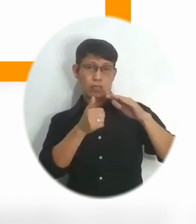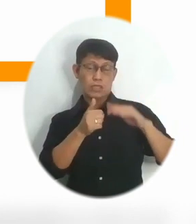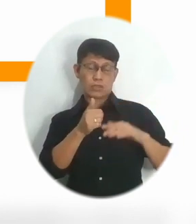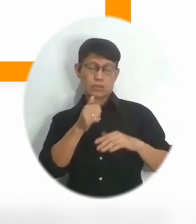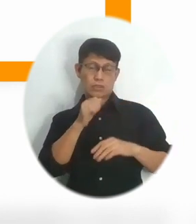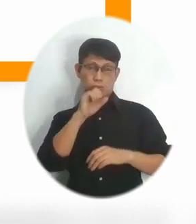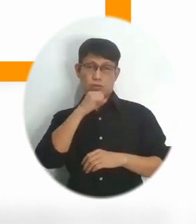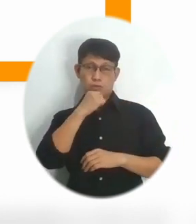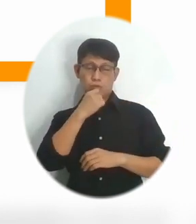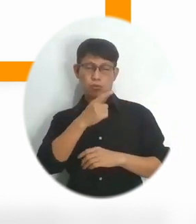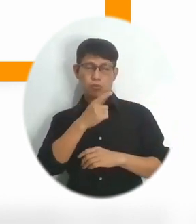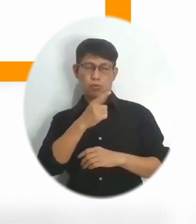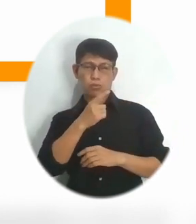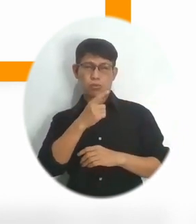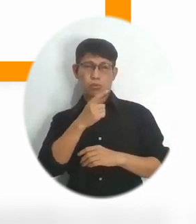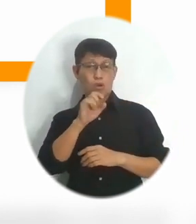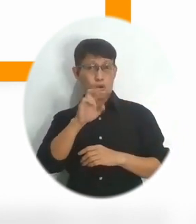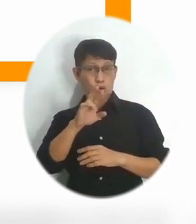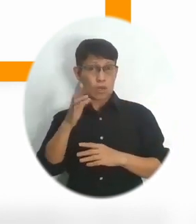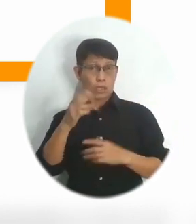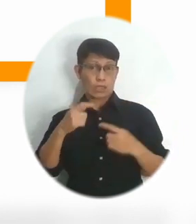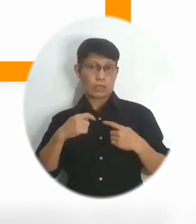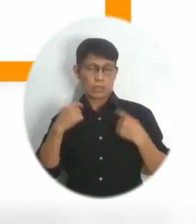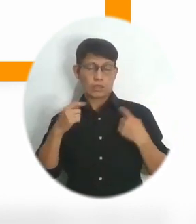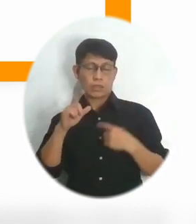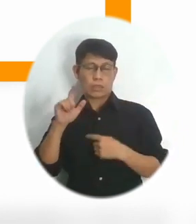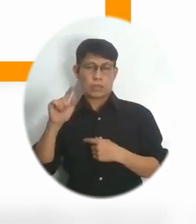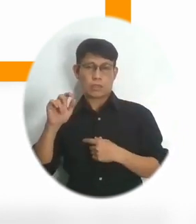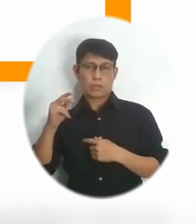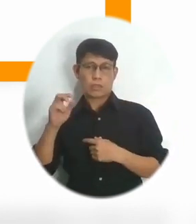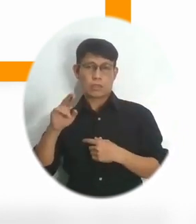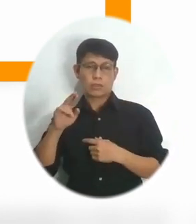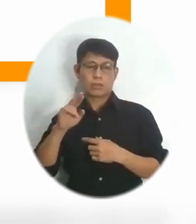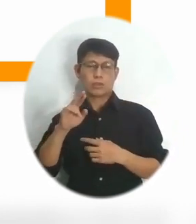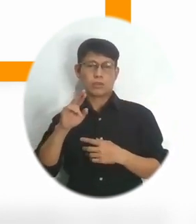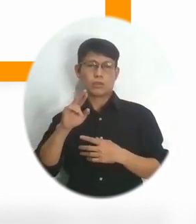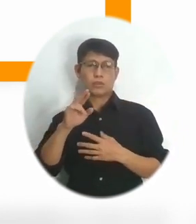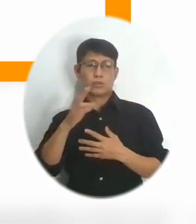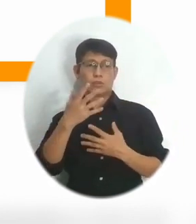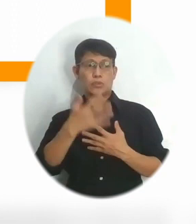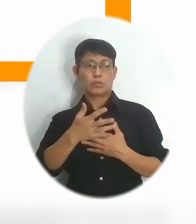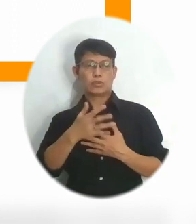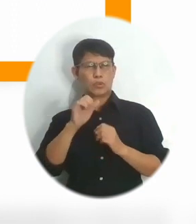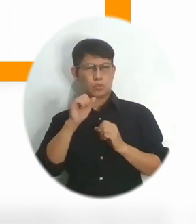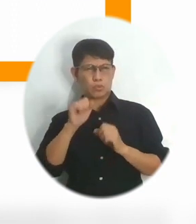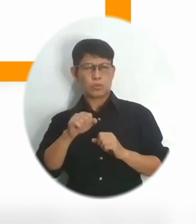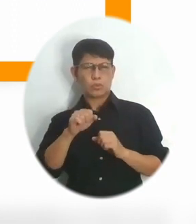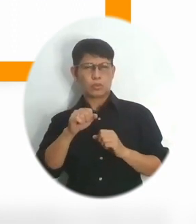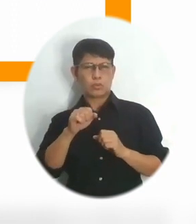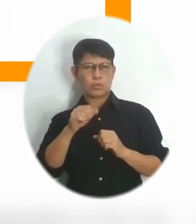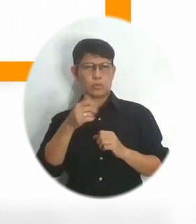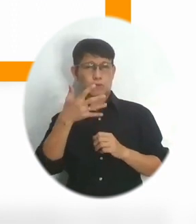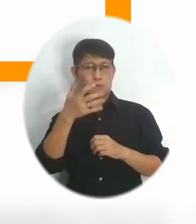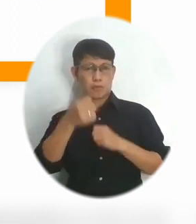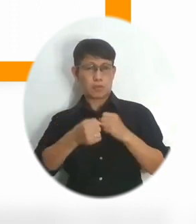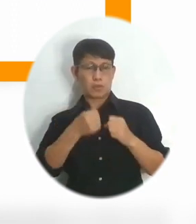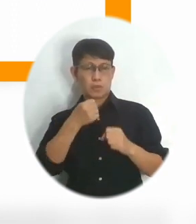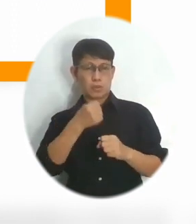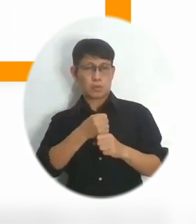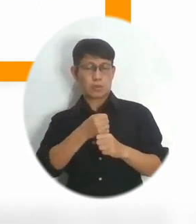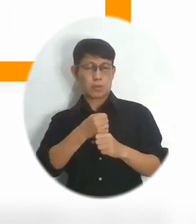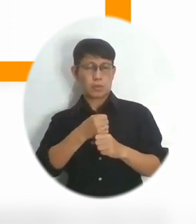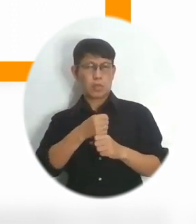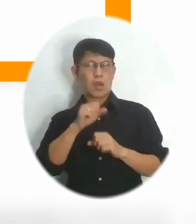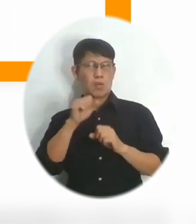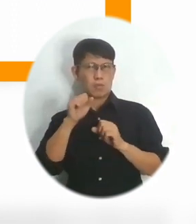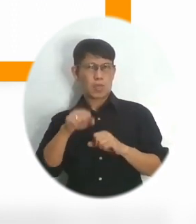at matatanda. Ang tsansa na mabubuhay ang isang bata 5 years matapos itong magkaroon ng